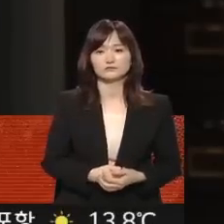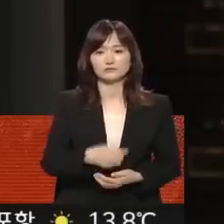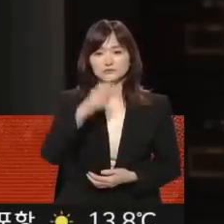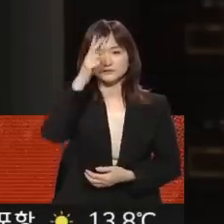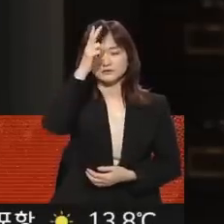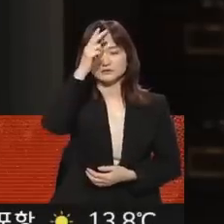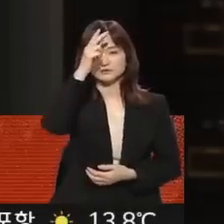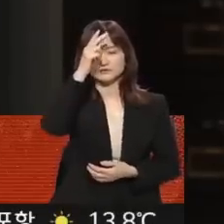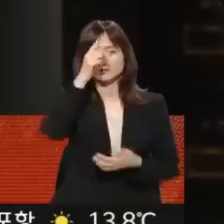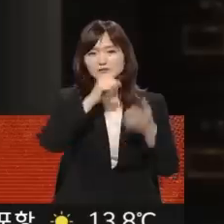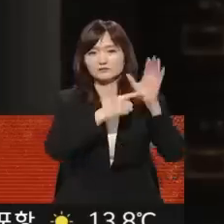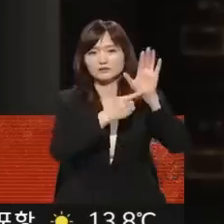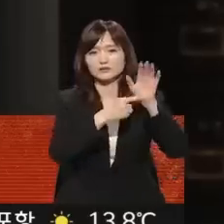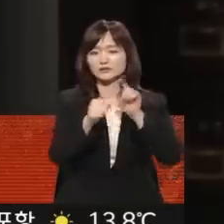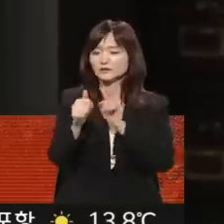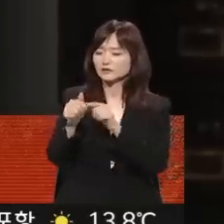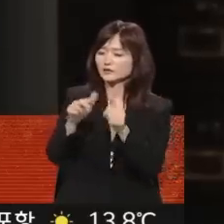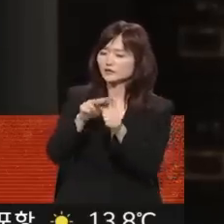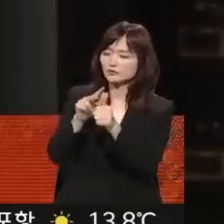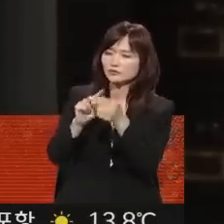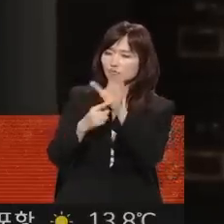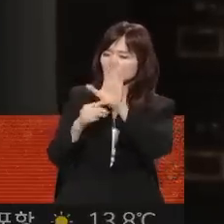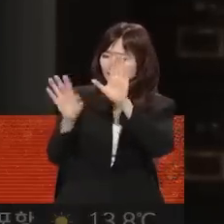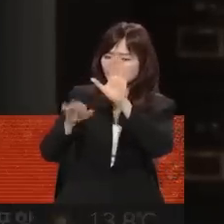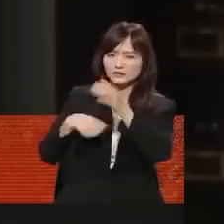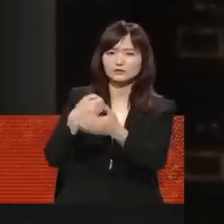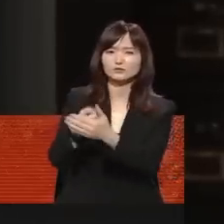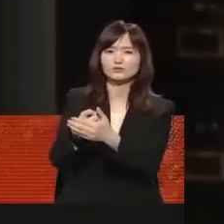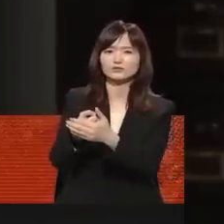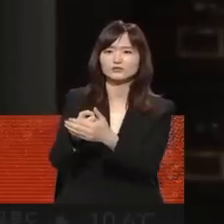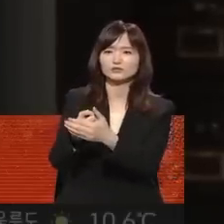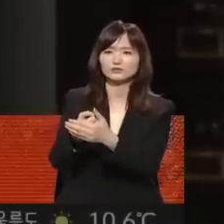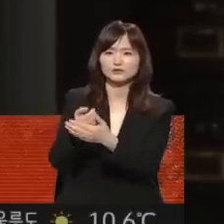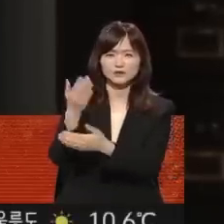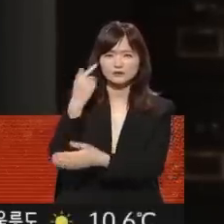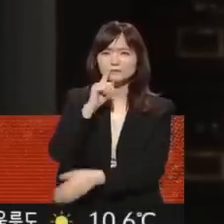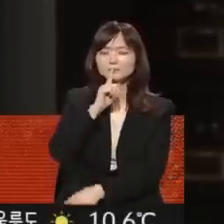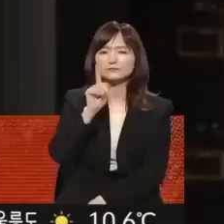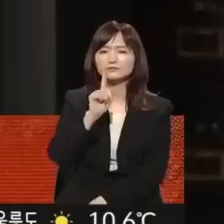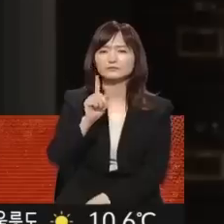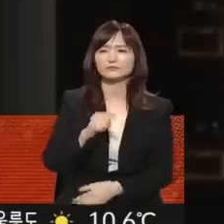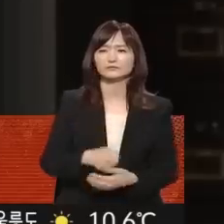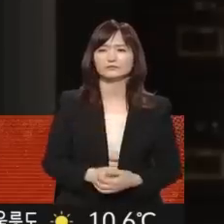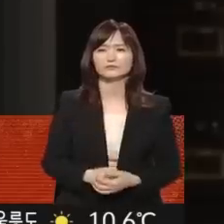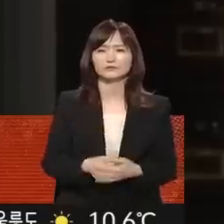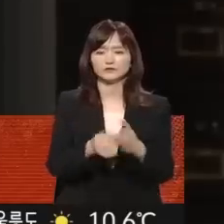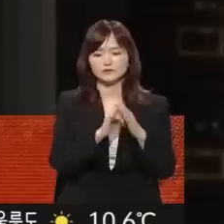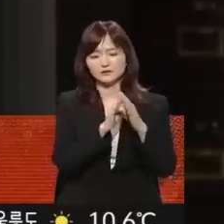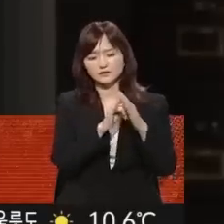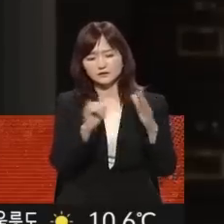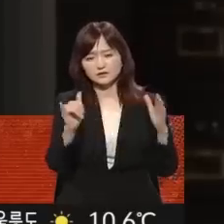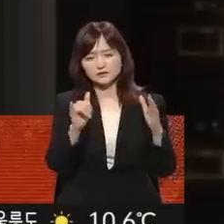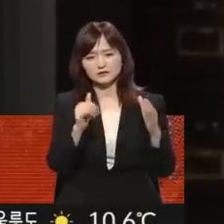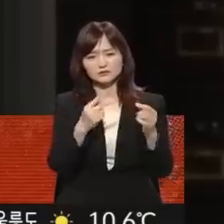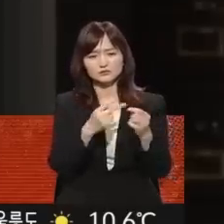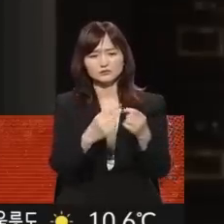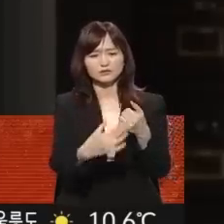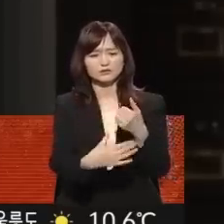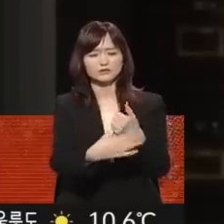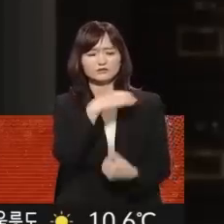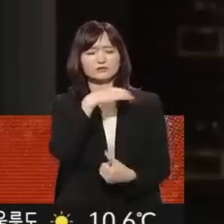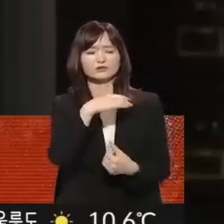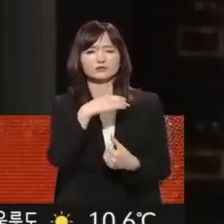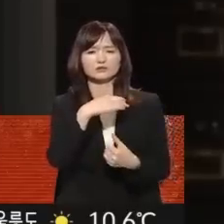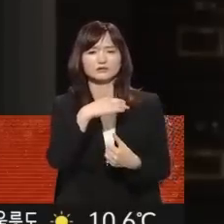경찰이 신상공개 안 했어요 안 하기로 결정을 했습니다 그때 했던 얘기가 뭐냐면 가족들의 2차 피해가 우려된다는